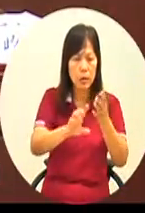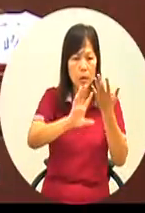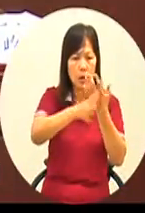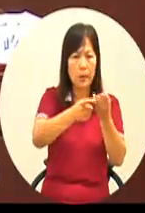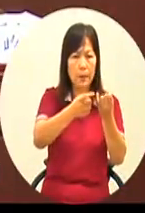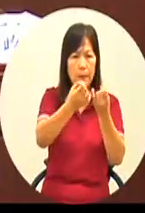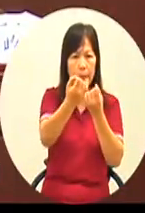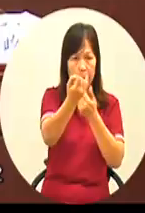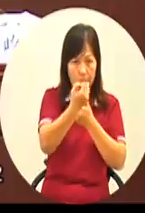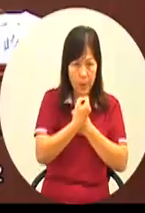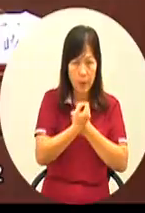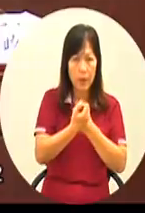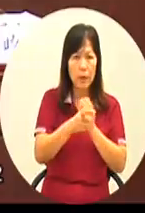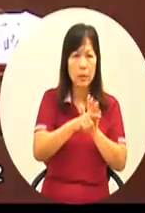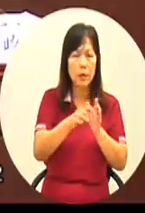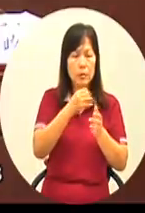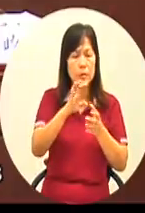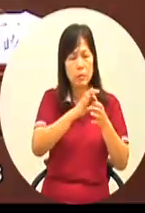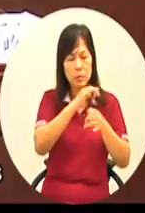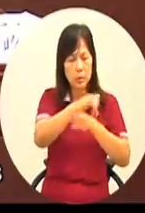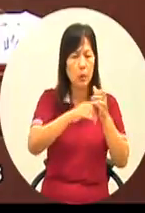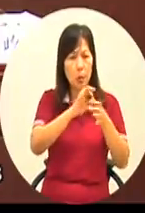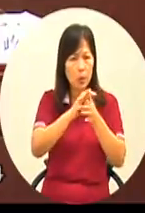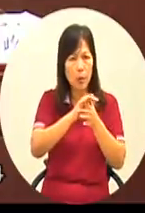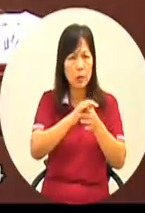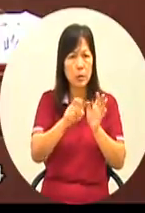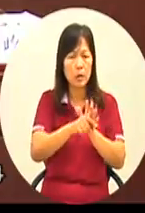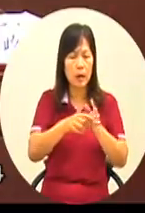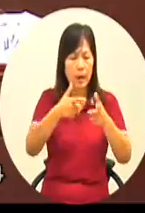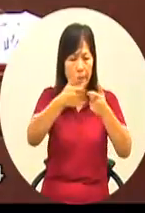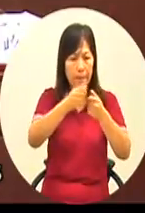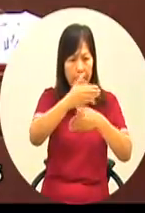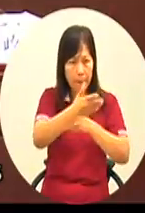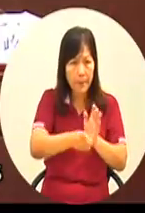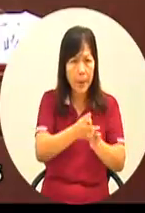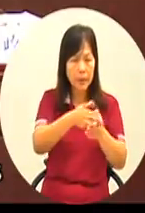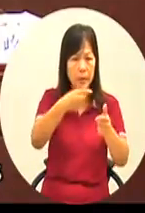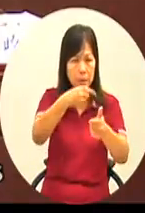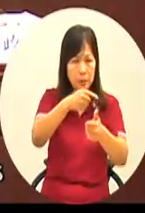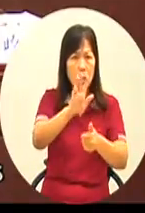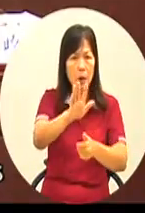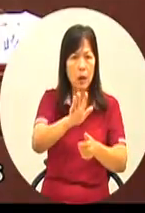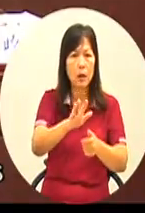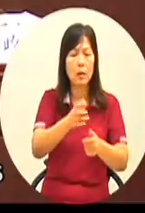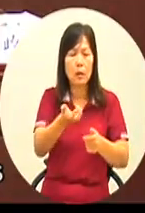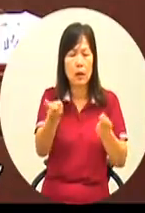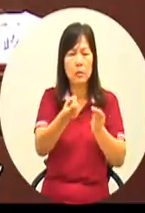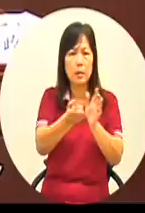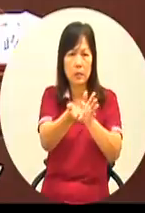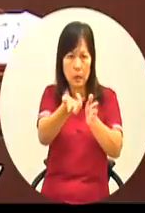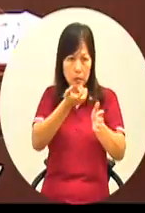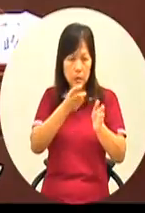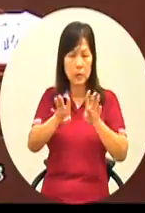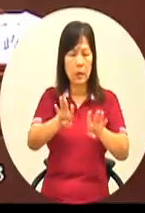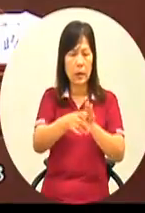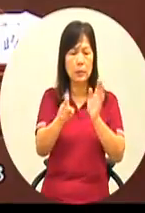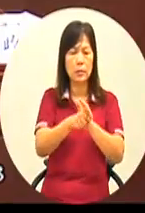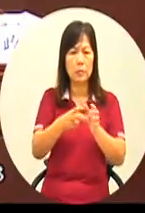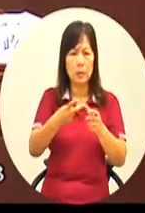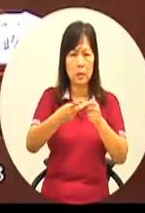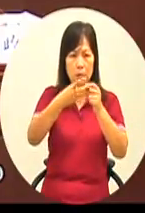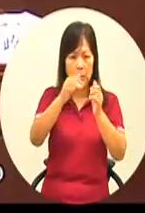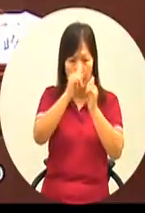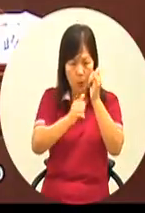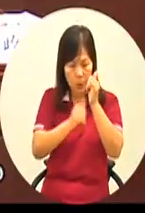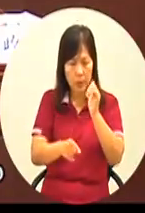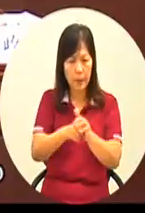妹 有一些生活关怀上的适应班的开设，其实我们在之前我们就已经开始启动所谓的二代培力，